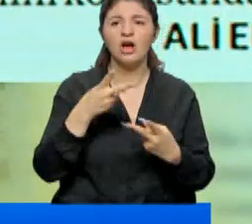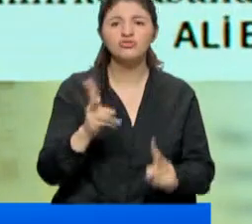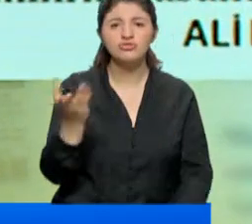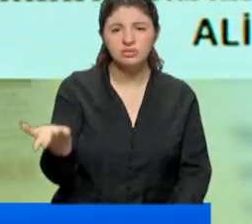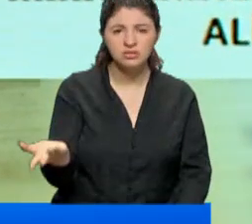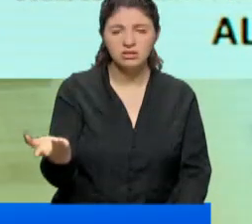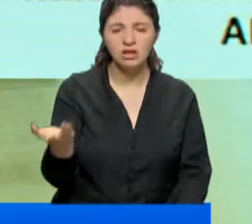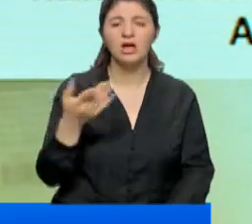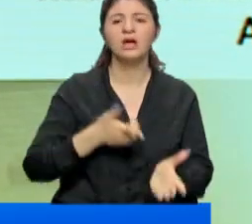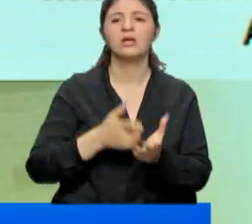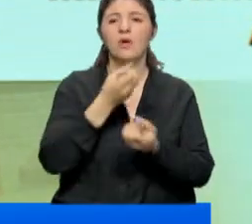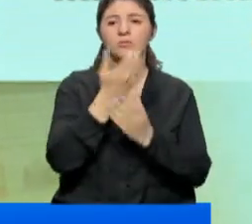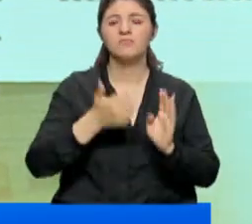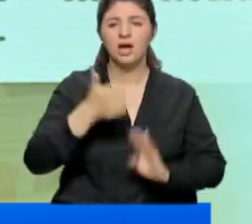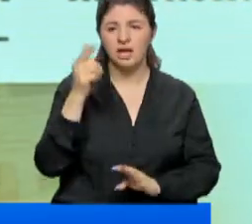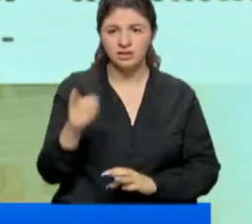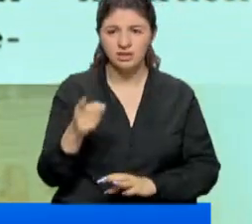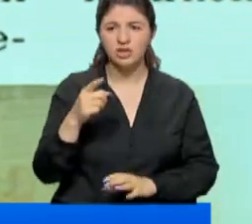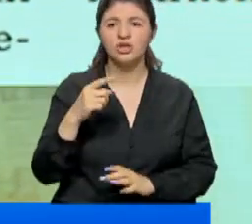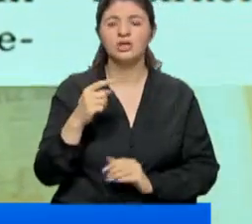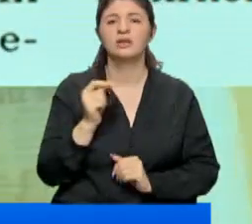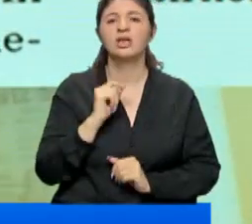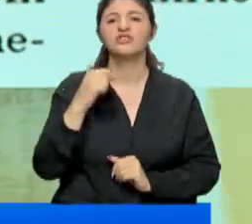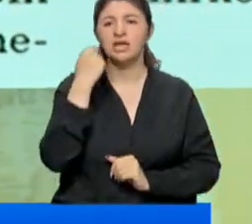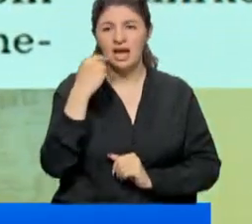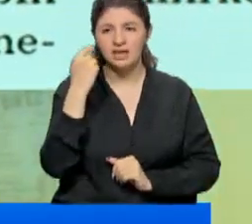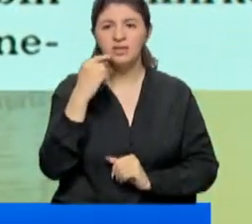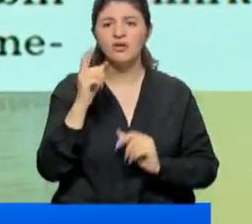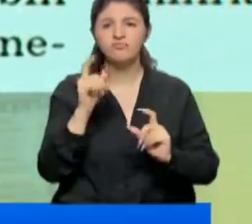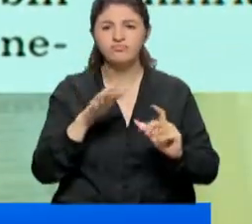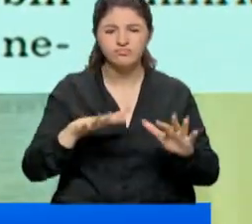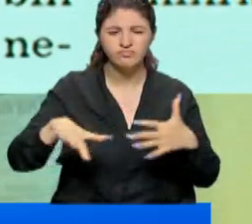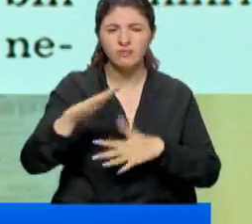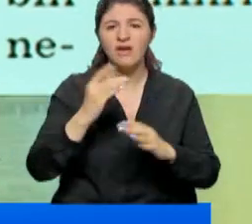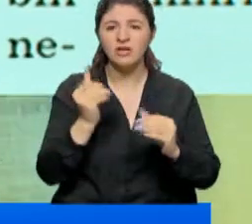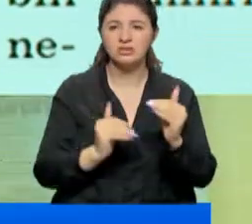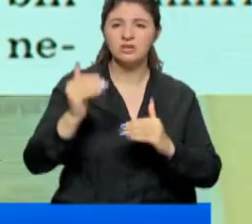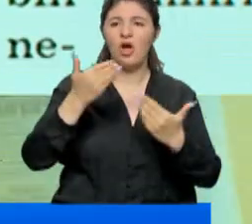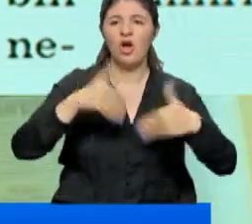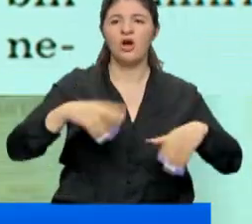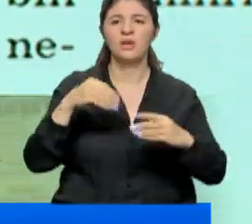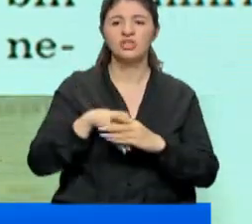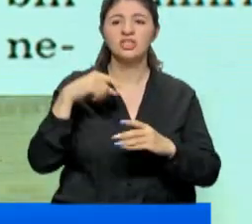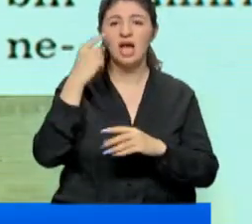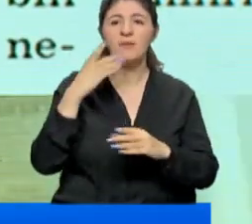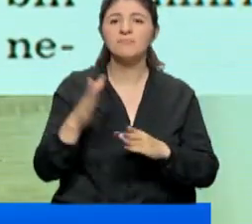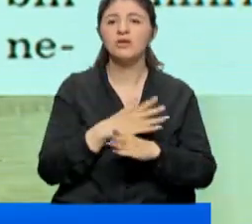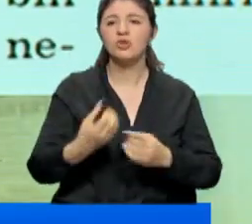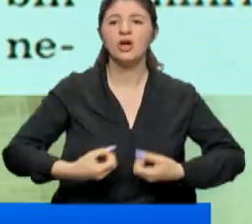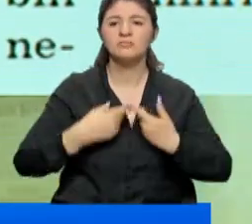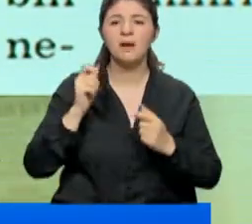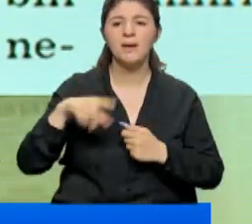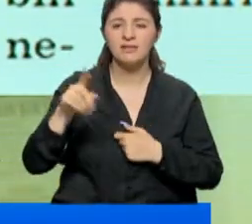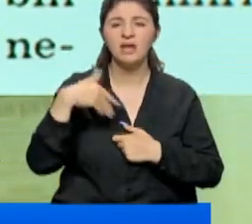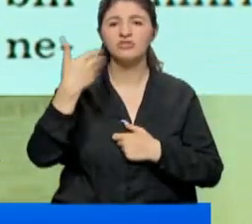açıldı tarım ve orman bakanlığı Şeker de Spekülatif fiyat artışını önlemek amacıyla şekerli mamul